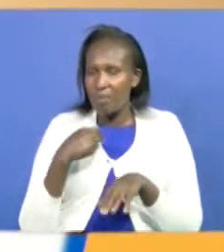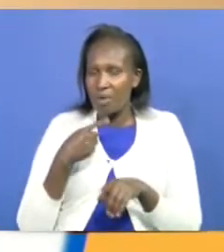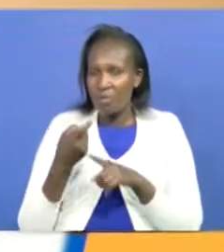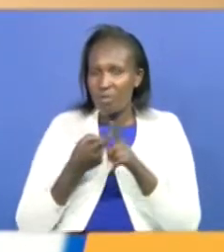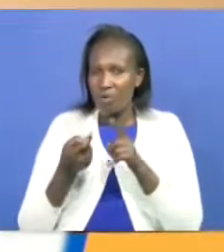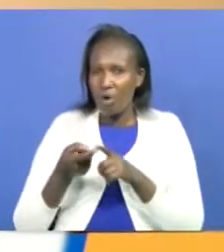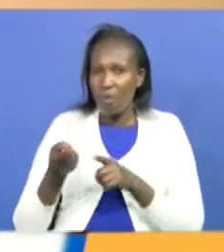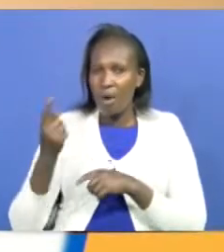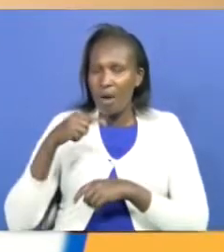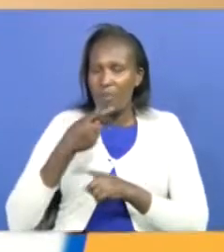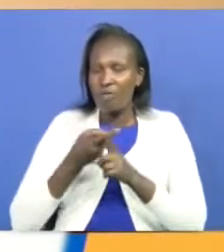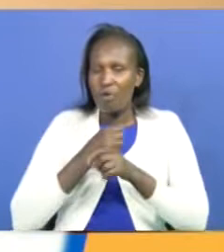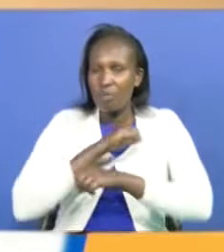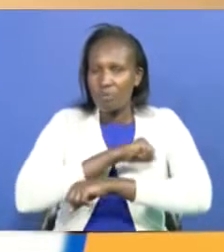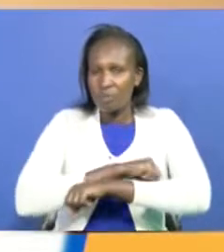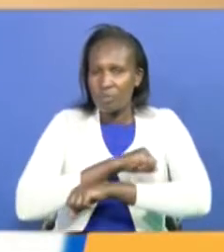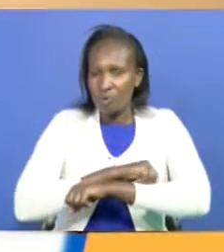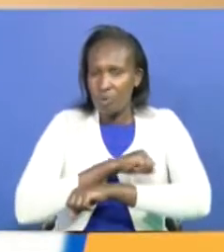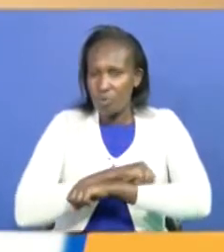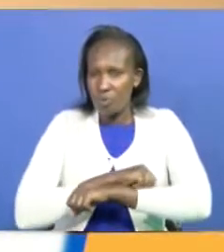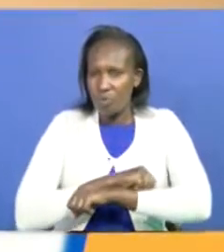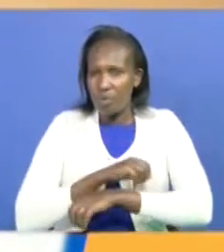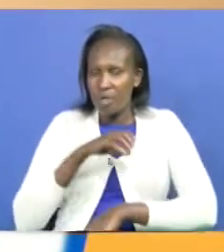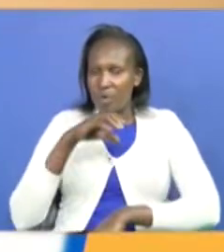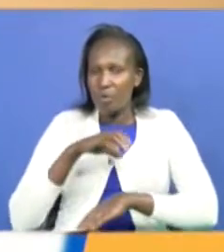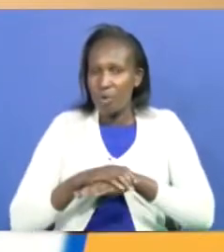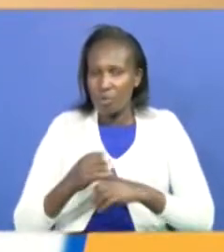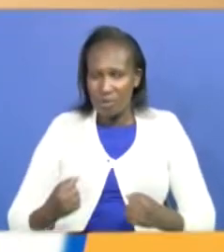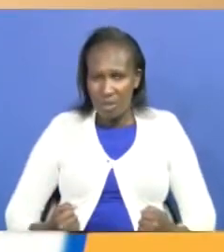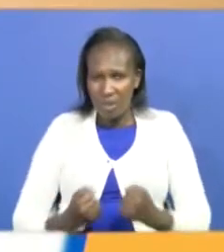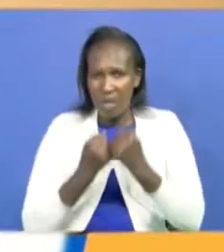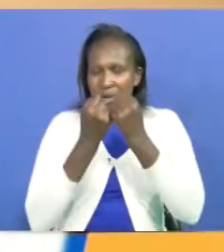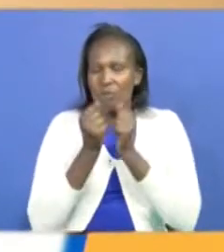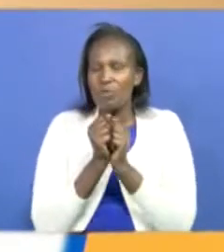class in the evening, I got hit by a car.